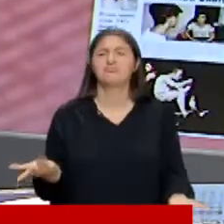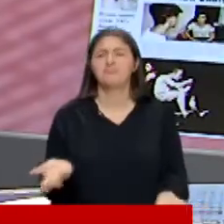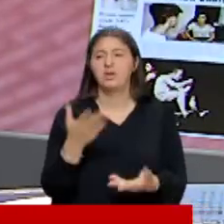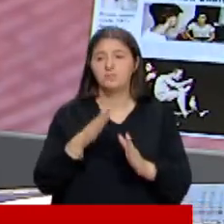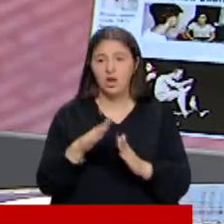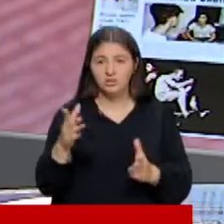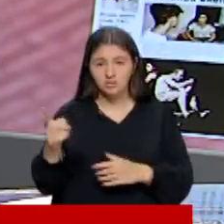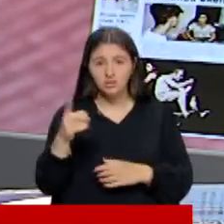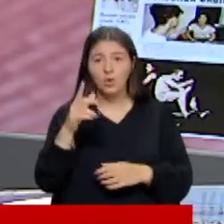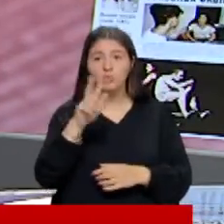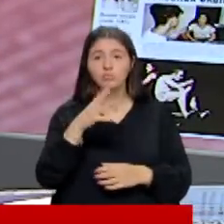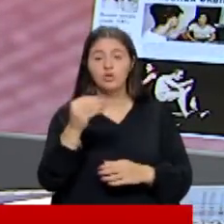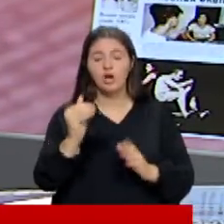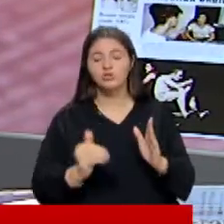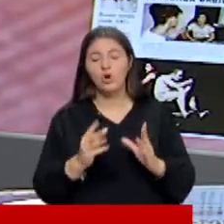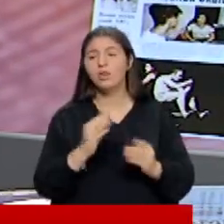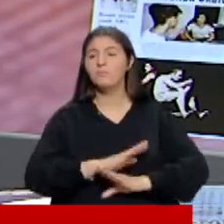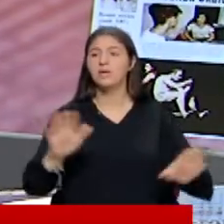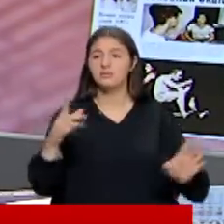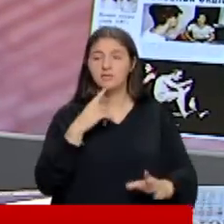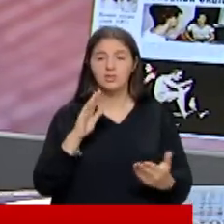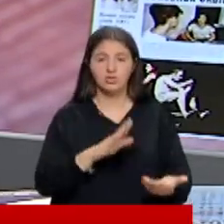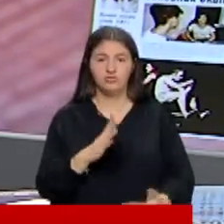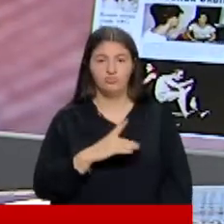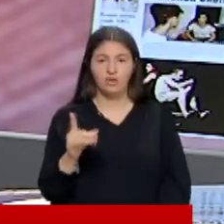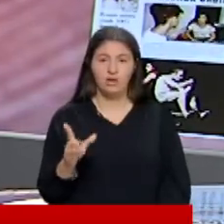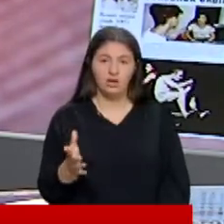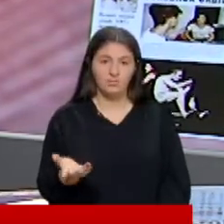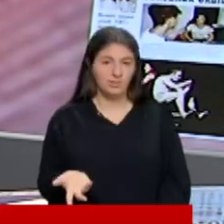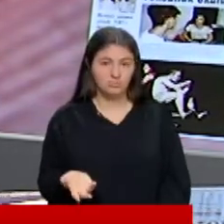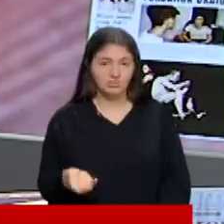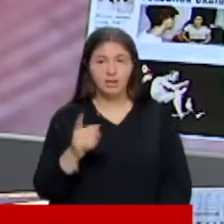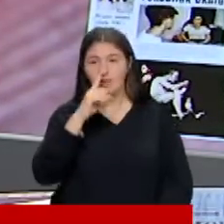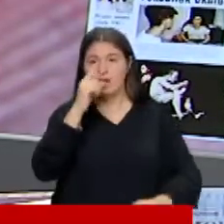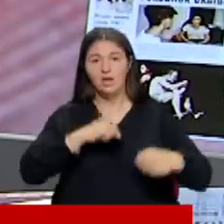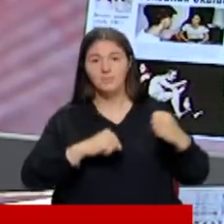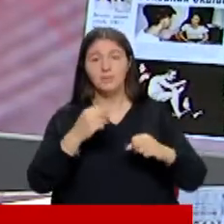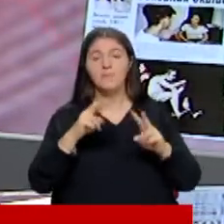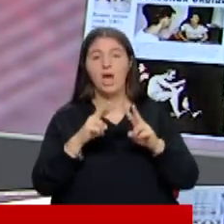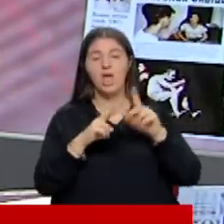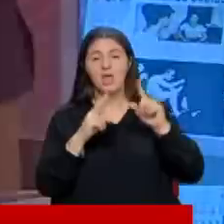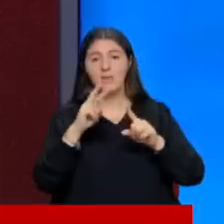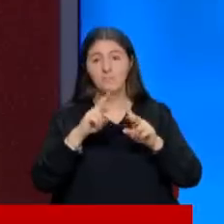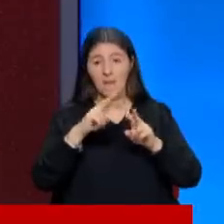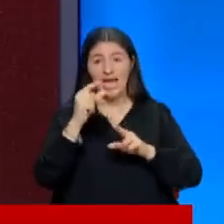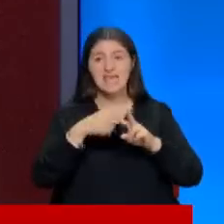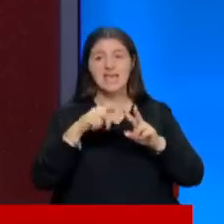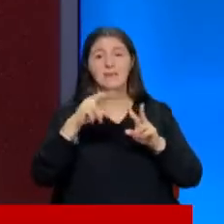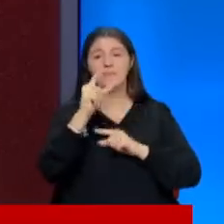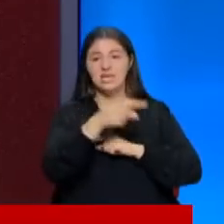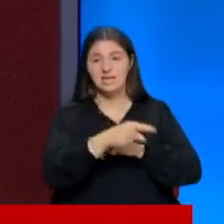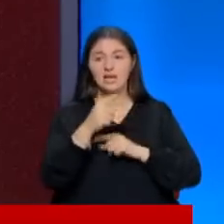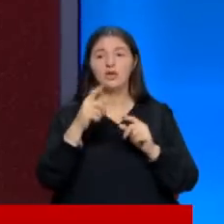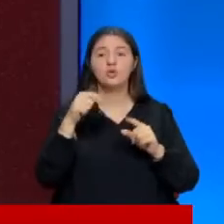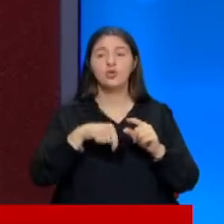fiyat 30 milyondan aşağı olmaz diye bir yaklaşım var galiba Tek rakibimiz Miami Güney gazetesi Mersin